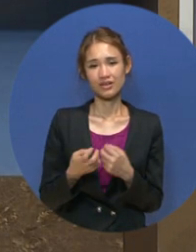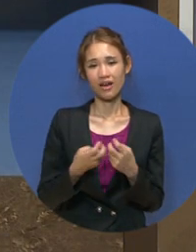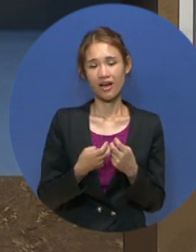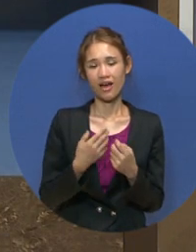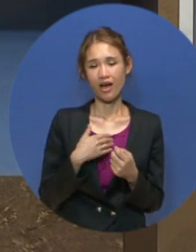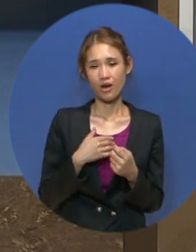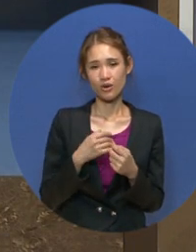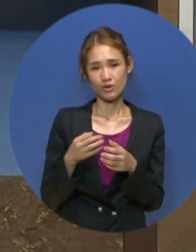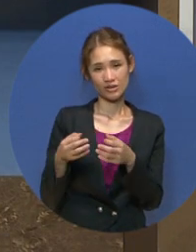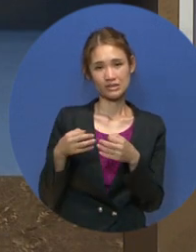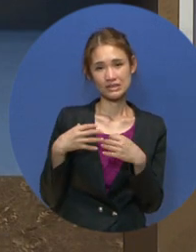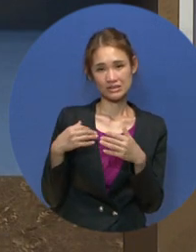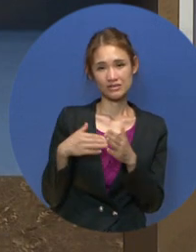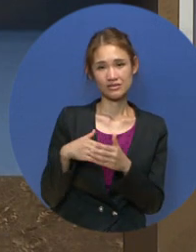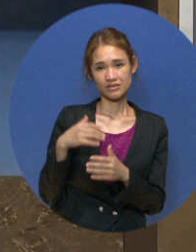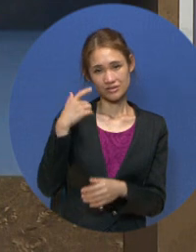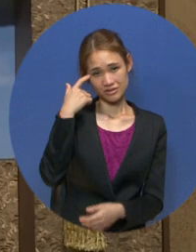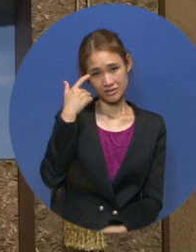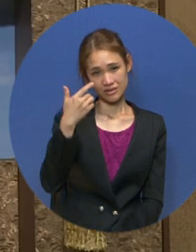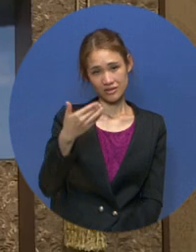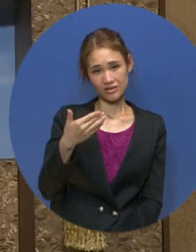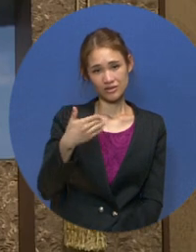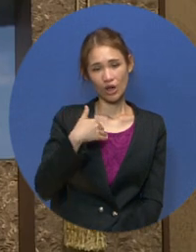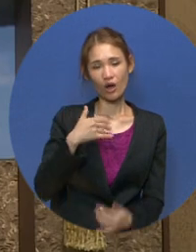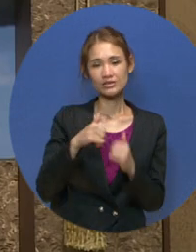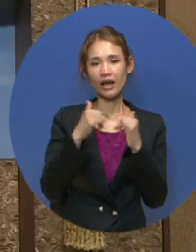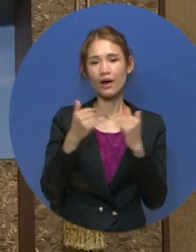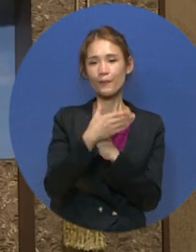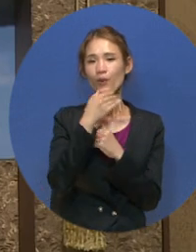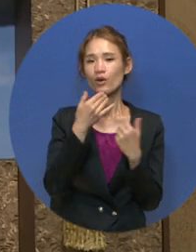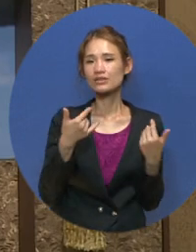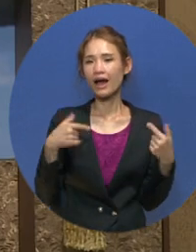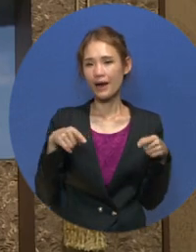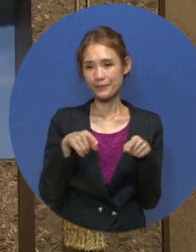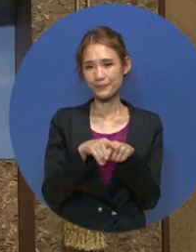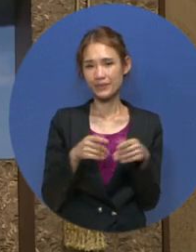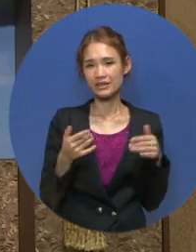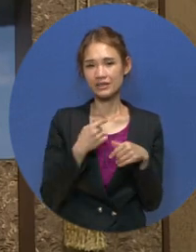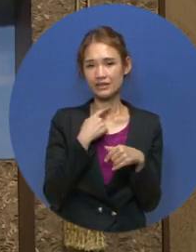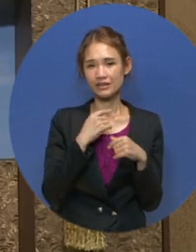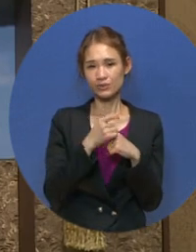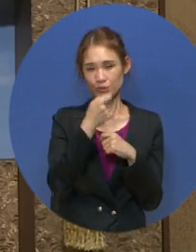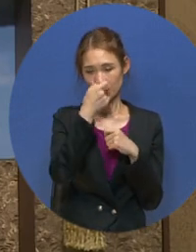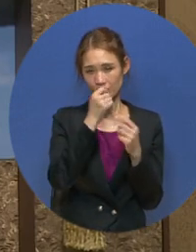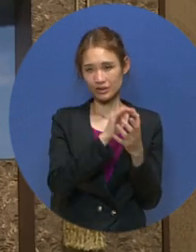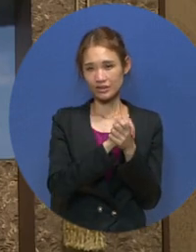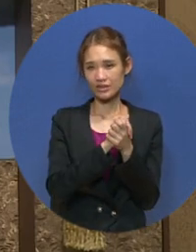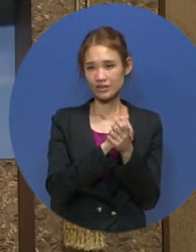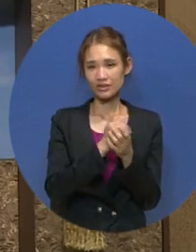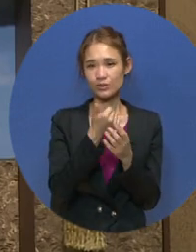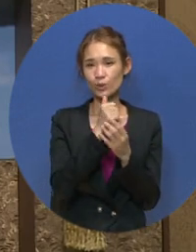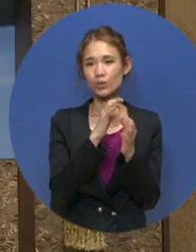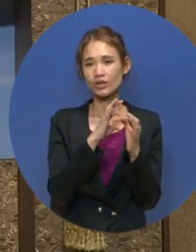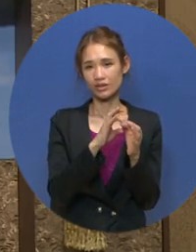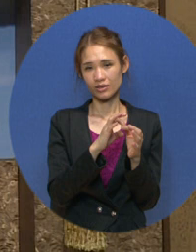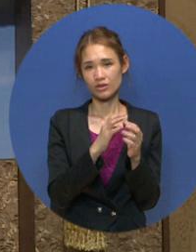또 그렇게 함께 했죠? 저랑 사회복지 쪽에서 함께 일을 했던 좋은 지인분들의 소개를 통해서